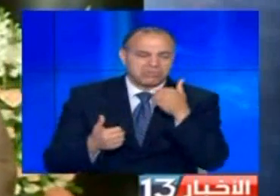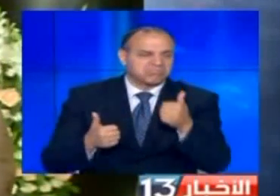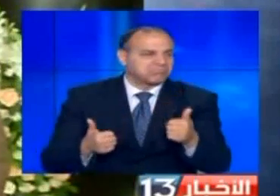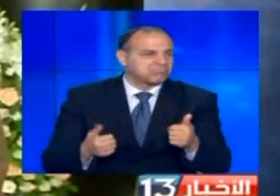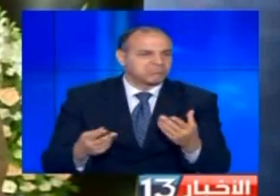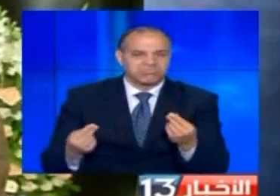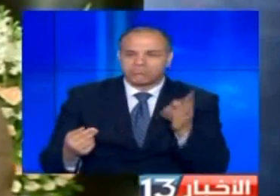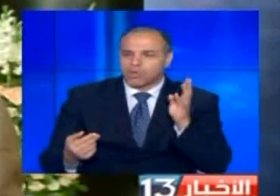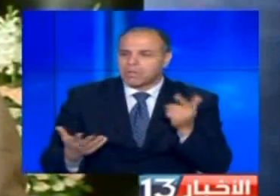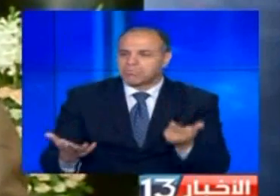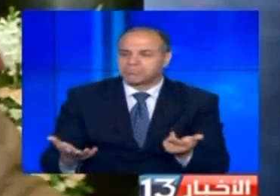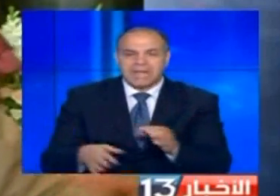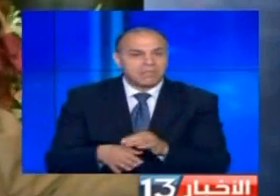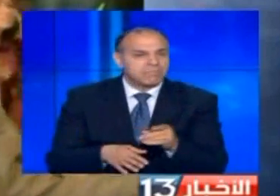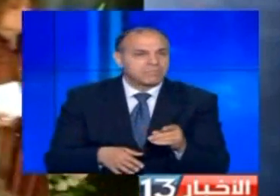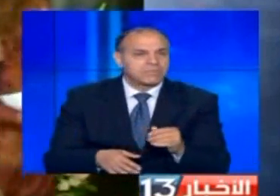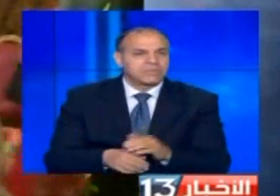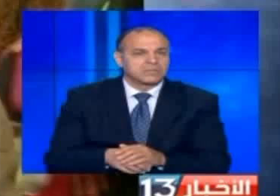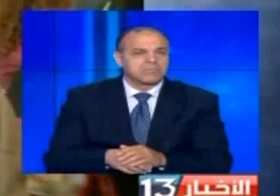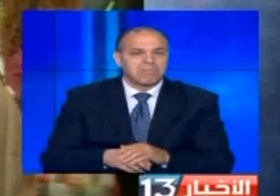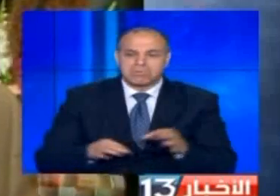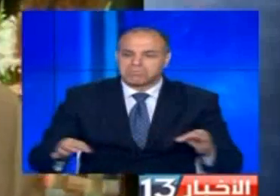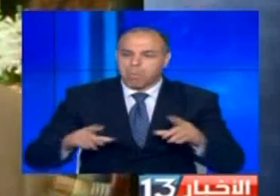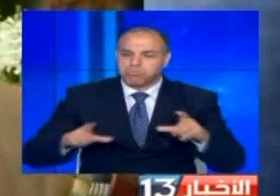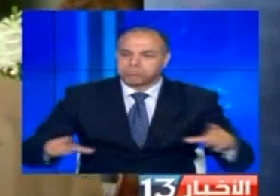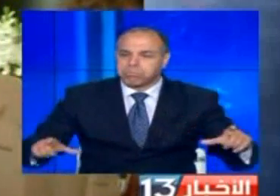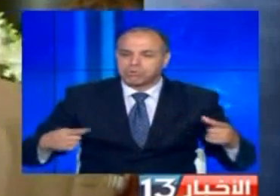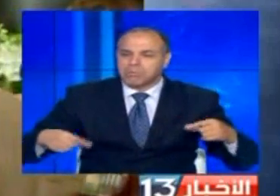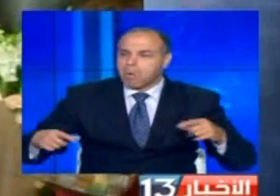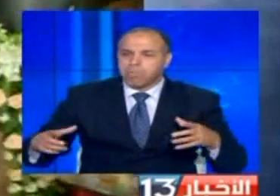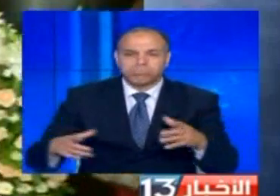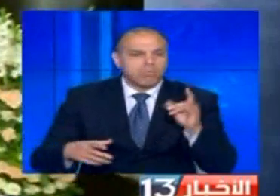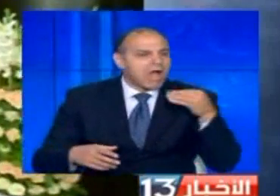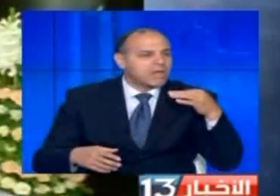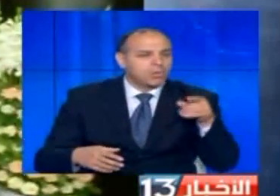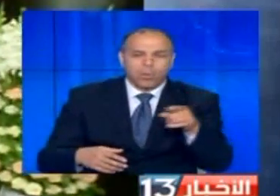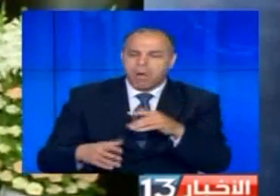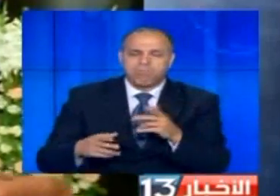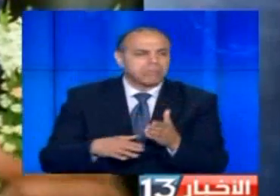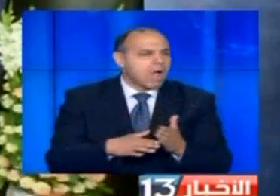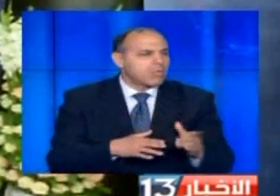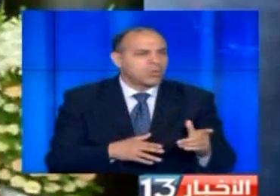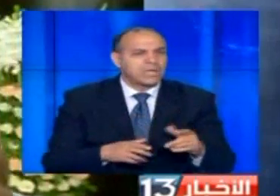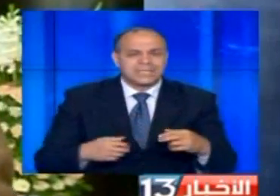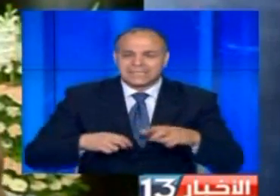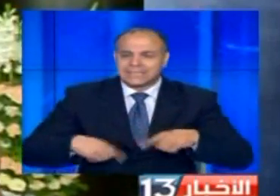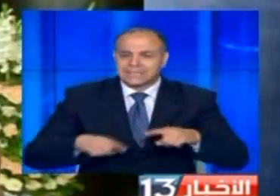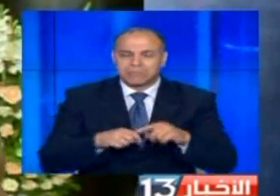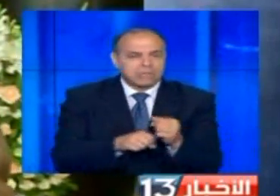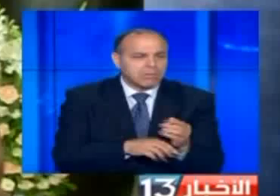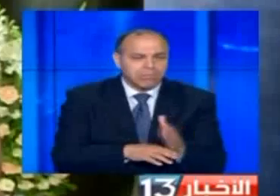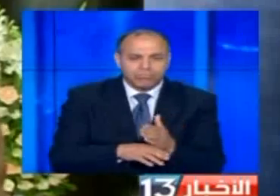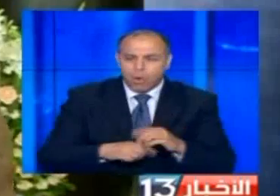للمؤتمر بعنا من سال بلينير الصاله الكبرى متاع الاجتماعات محاضرات من صال تع لزتلي